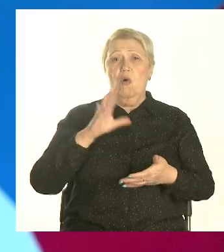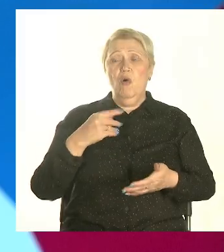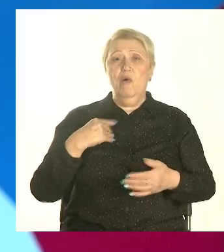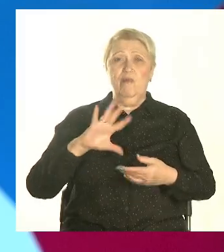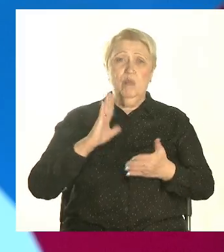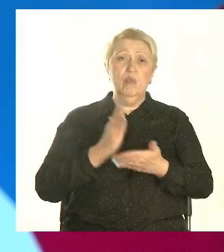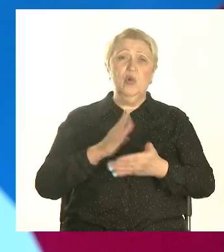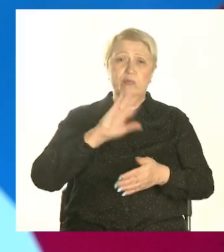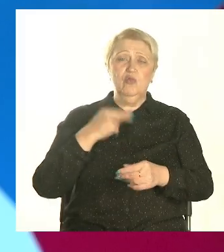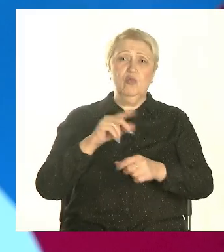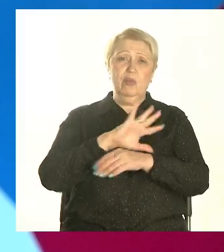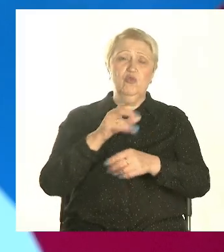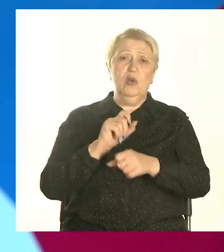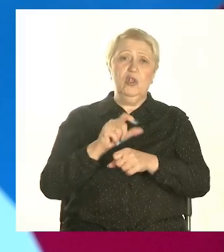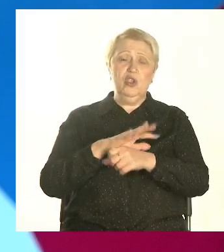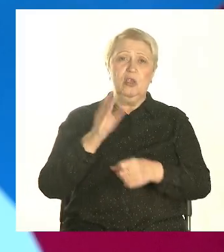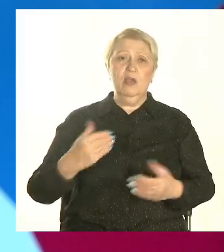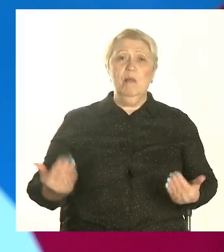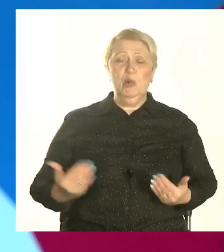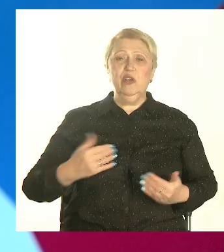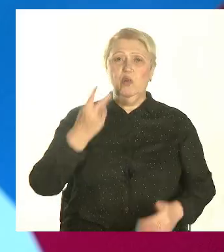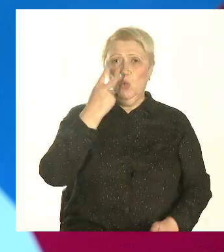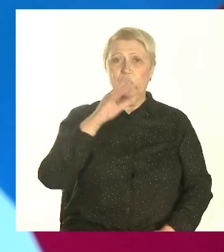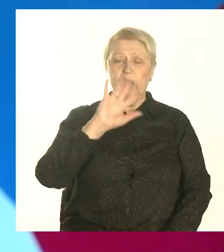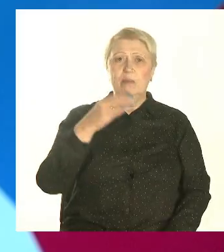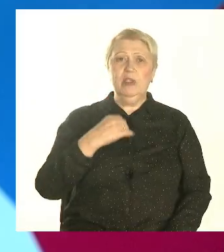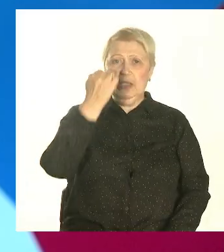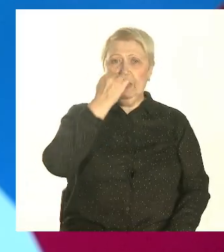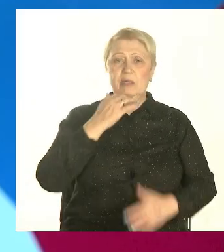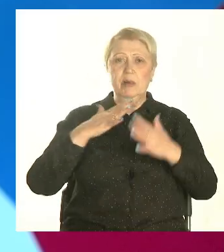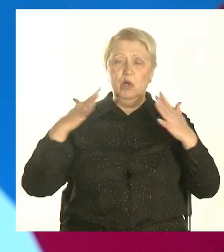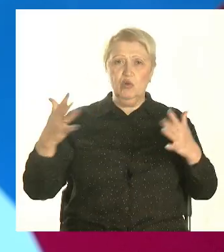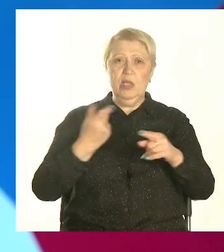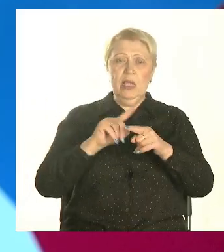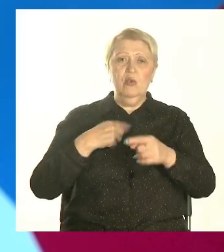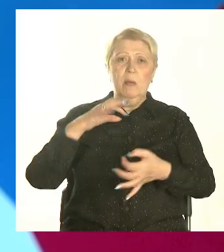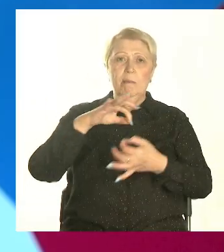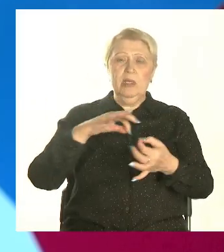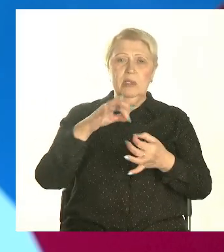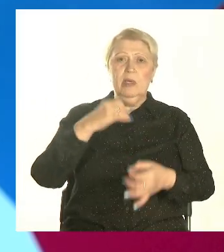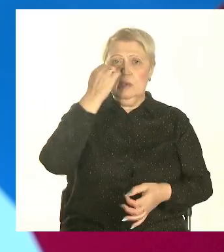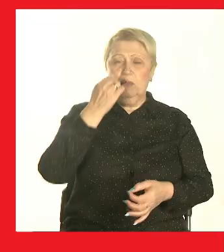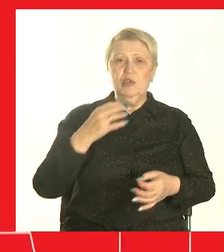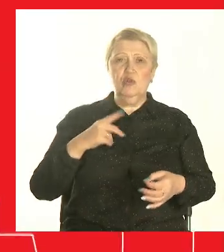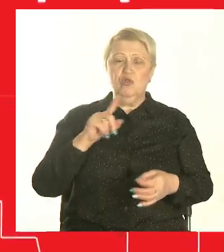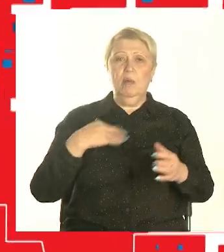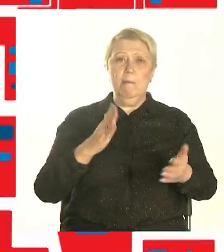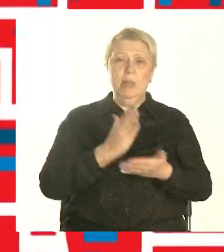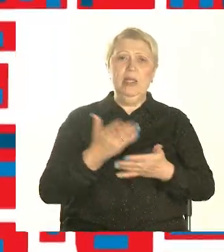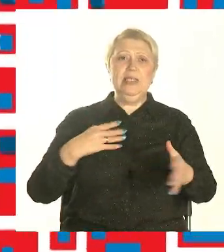задачи обязательно решим. В общем, поживем, увидим. Спасибо большое за эту беседу, спасибо, что были с нами.